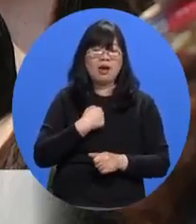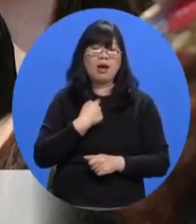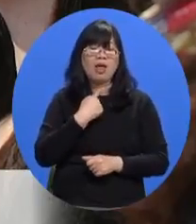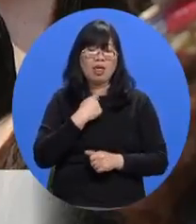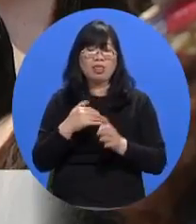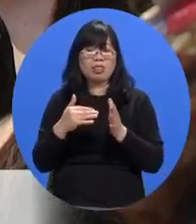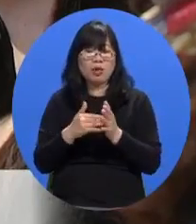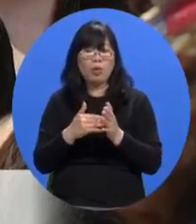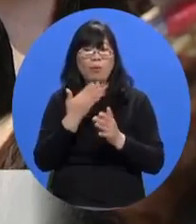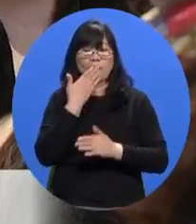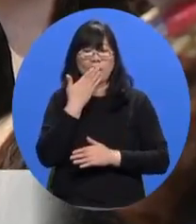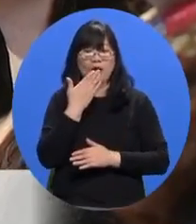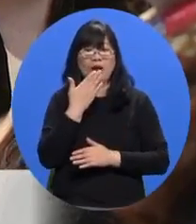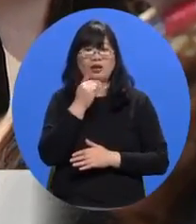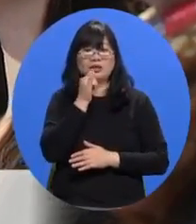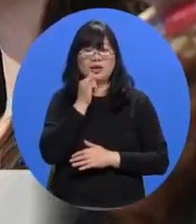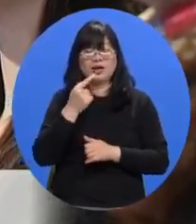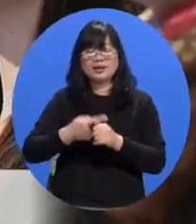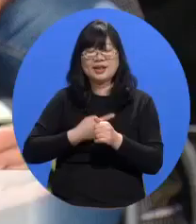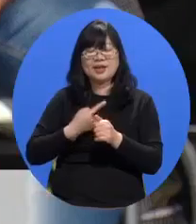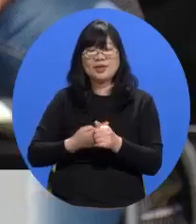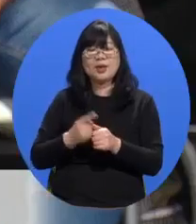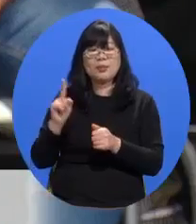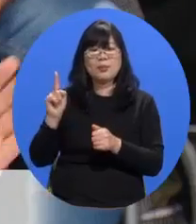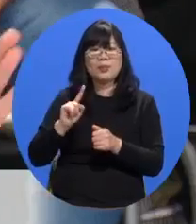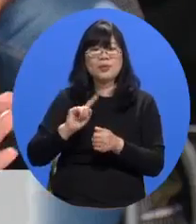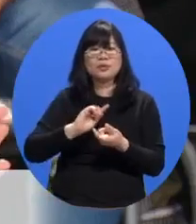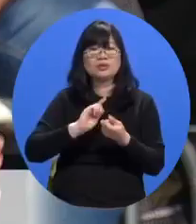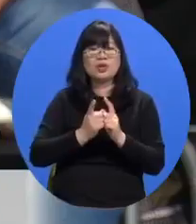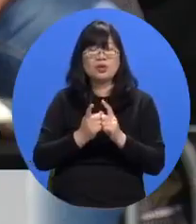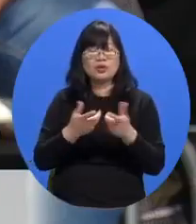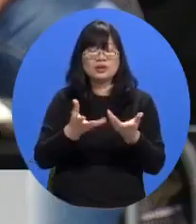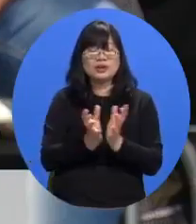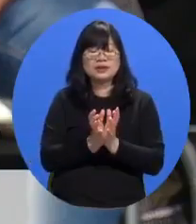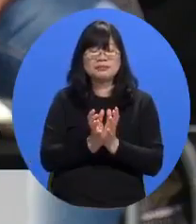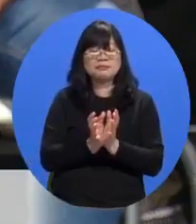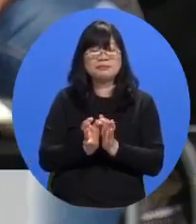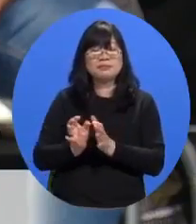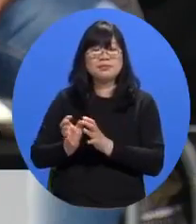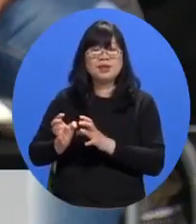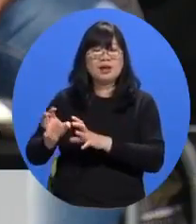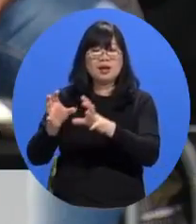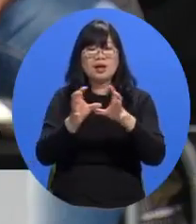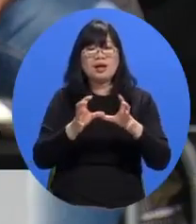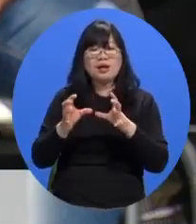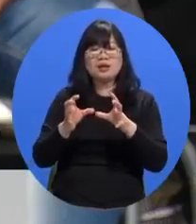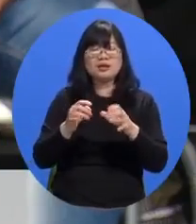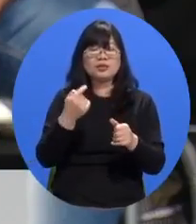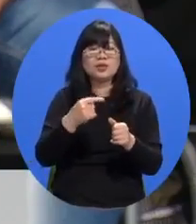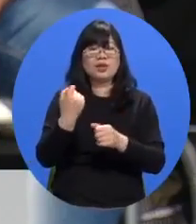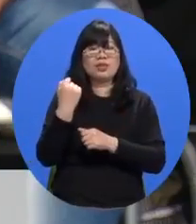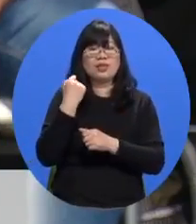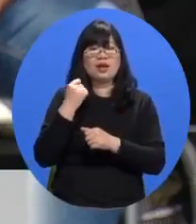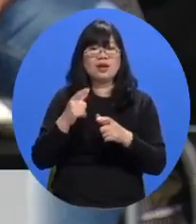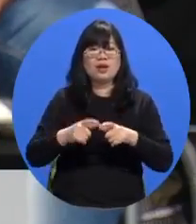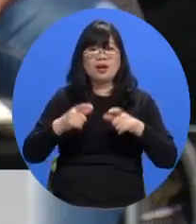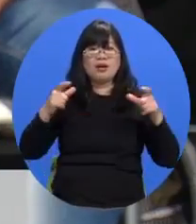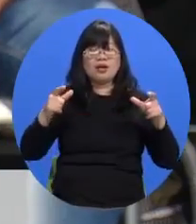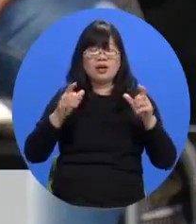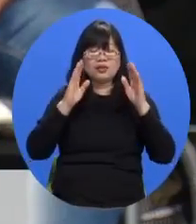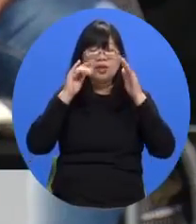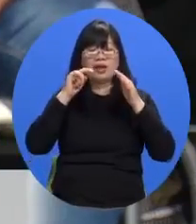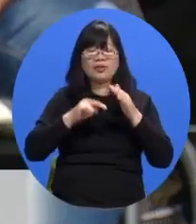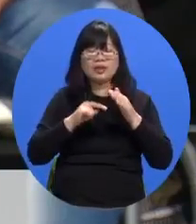이게 됐어. 이렇게 하면서 자연스럽게 뭔가 팀플레이가 되면서 네. 교육의 역량들이 넓혀가고 그런 내용들이 수업 속에